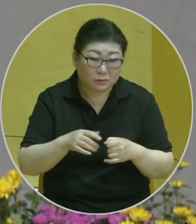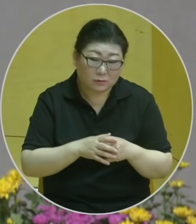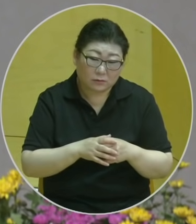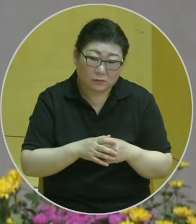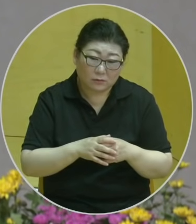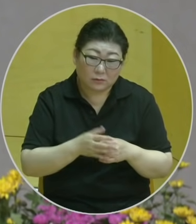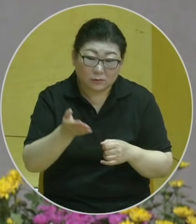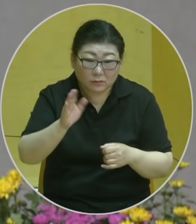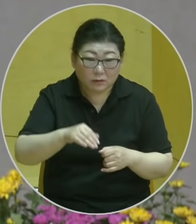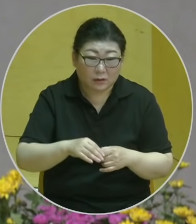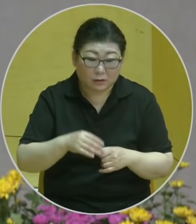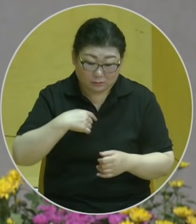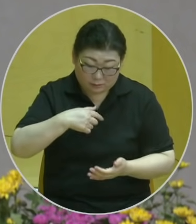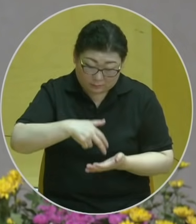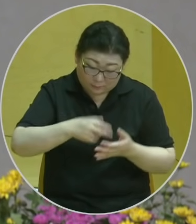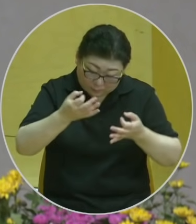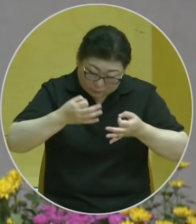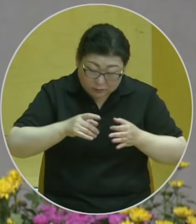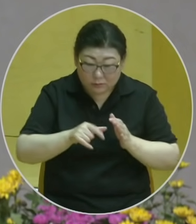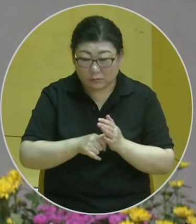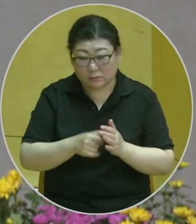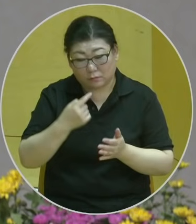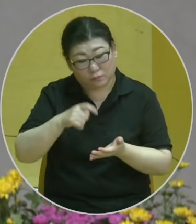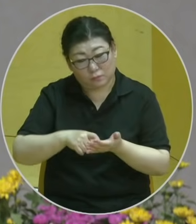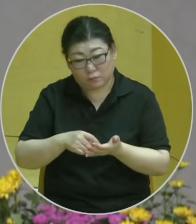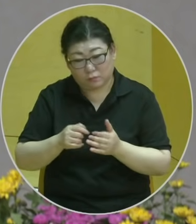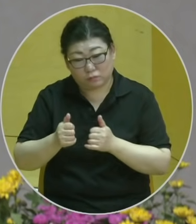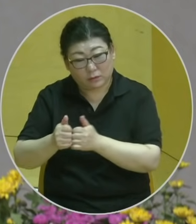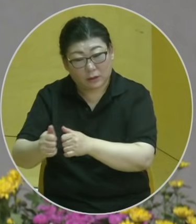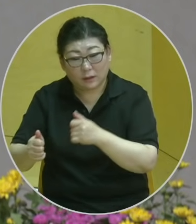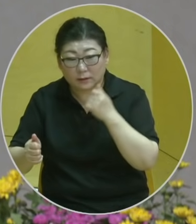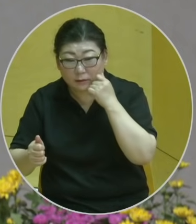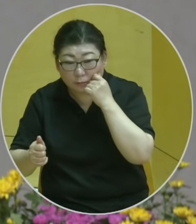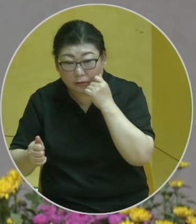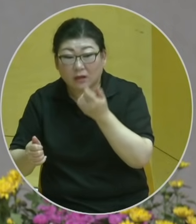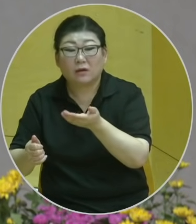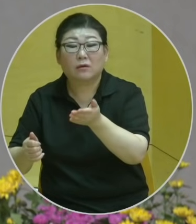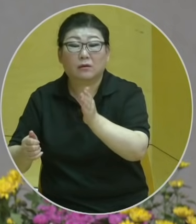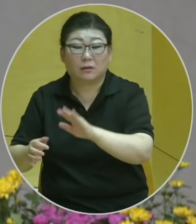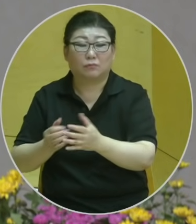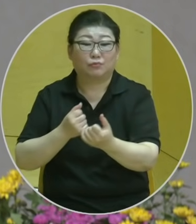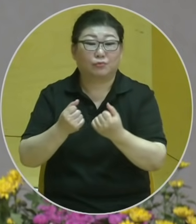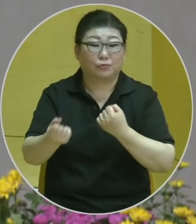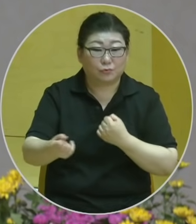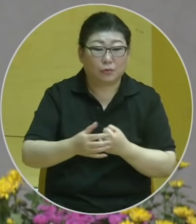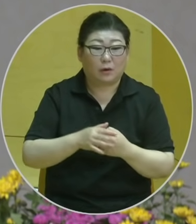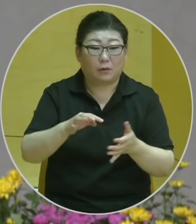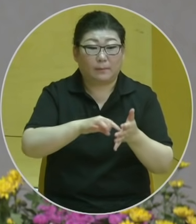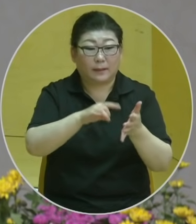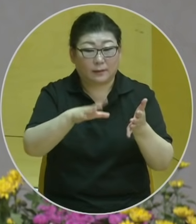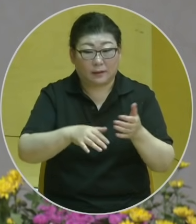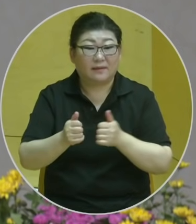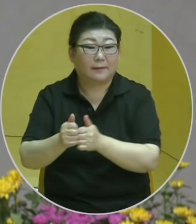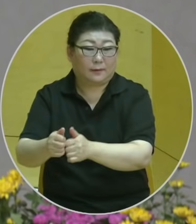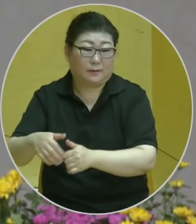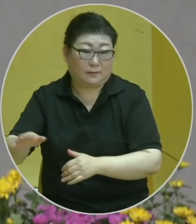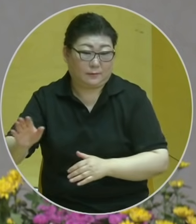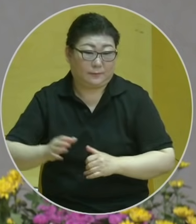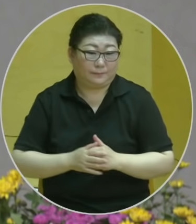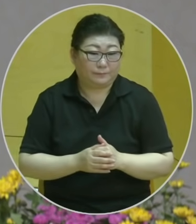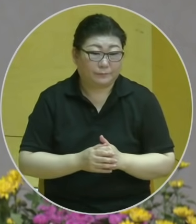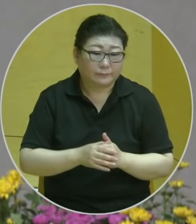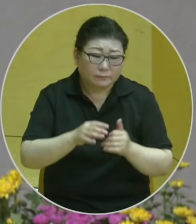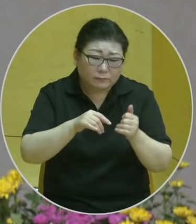불구하고 이 세리 마태는 예수님을 따라 나섰습니다. 그 이유에 대해서는 성경에 자세히 설명하지는 않습니다.